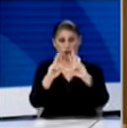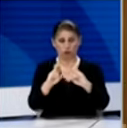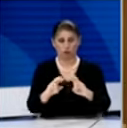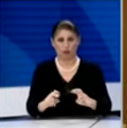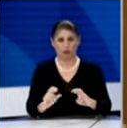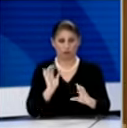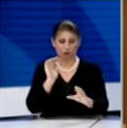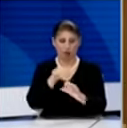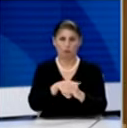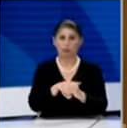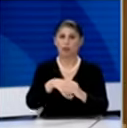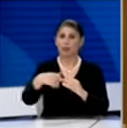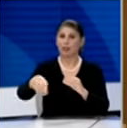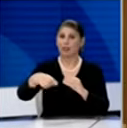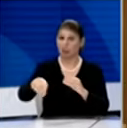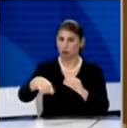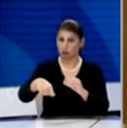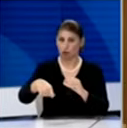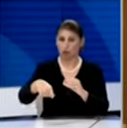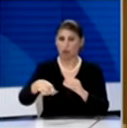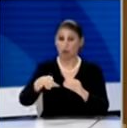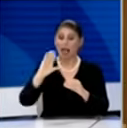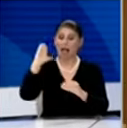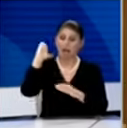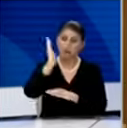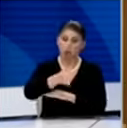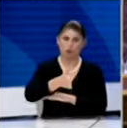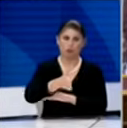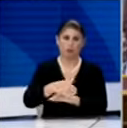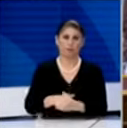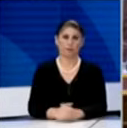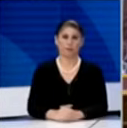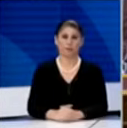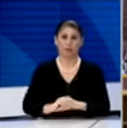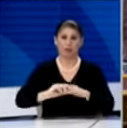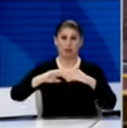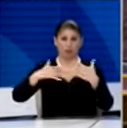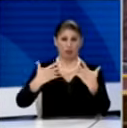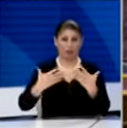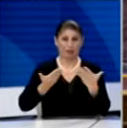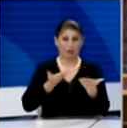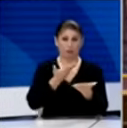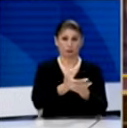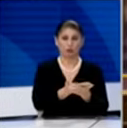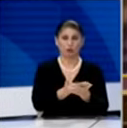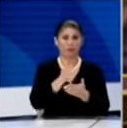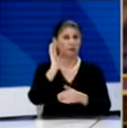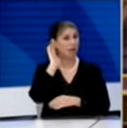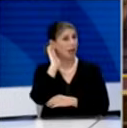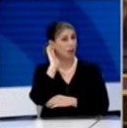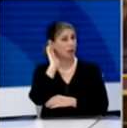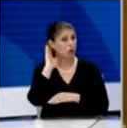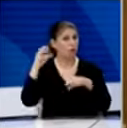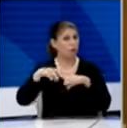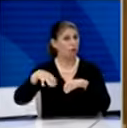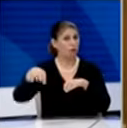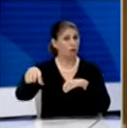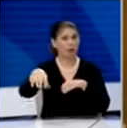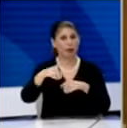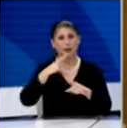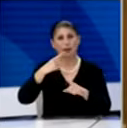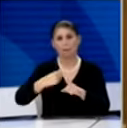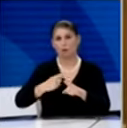των εμπλεκομένων δικαστών στην ατιμορρησία. Και 10η πρόταση ήταν η ακρόαση φορέων και των